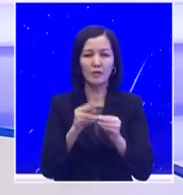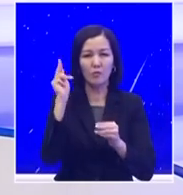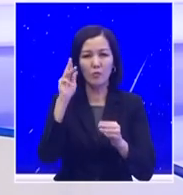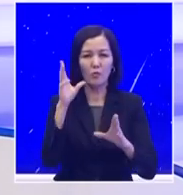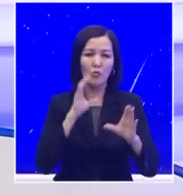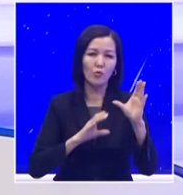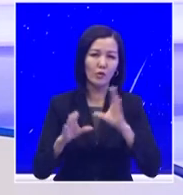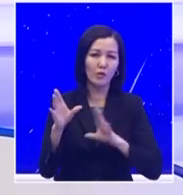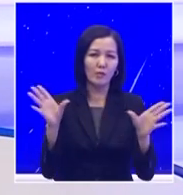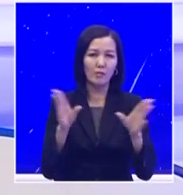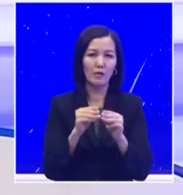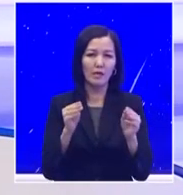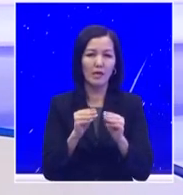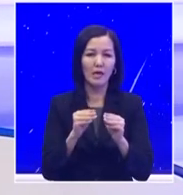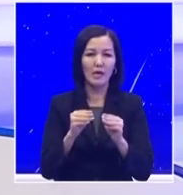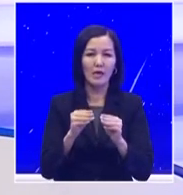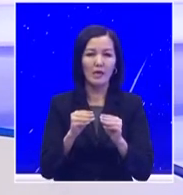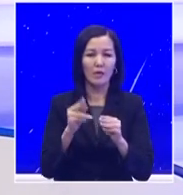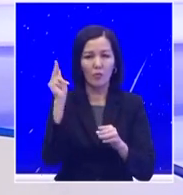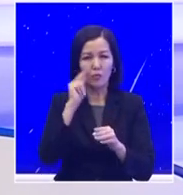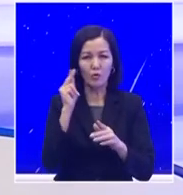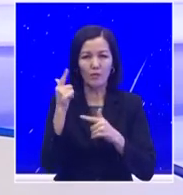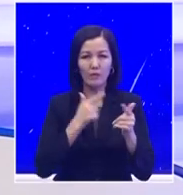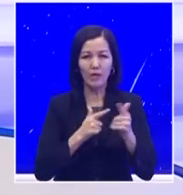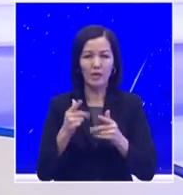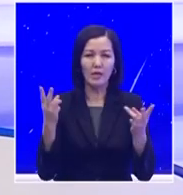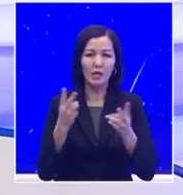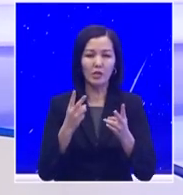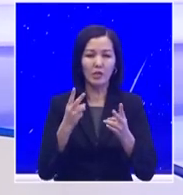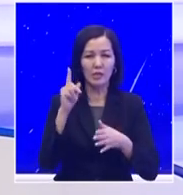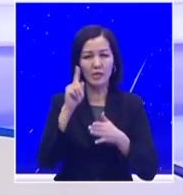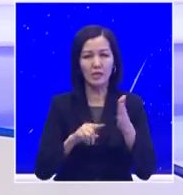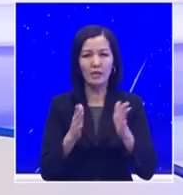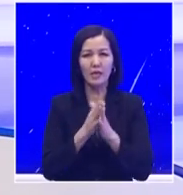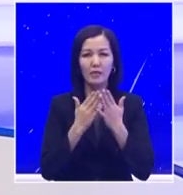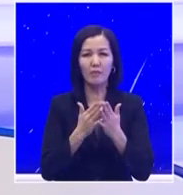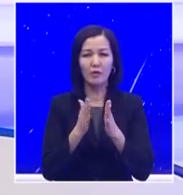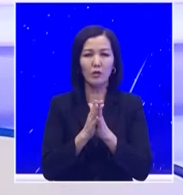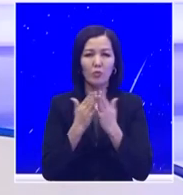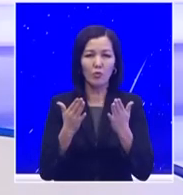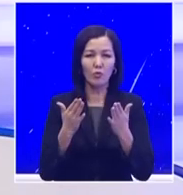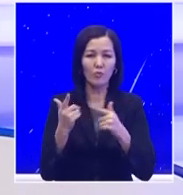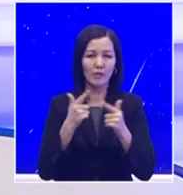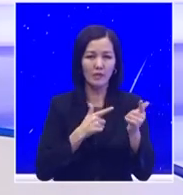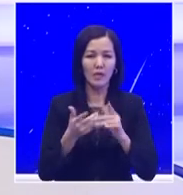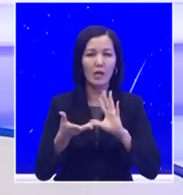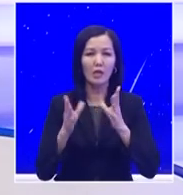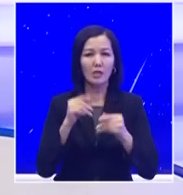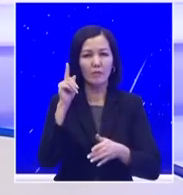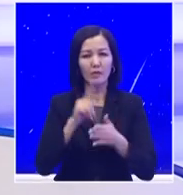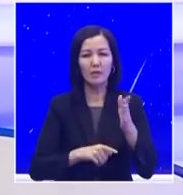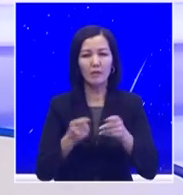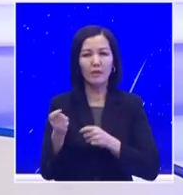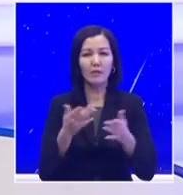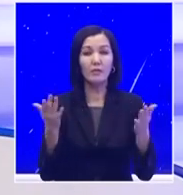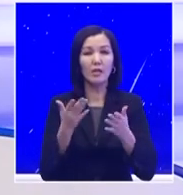орындармен қарым-қатынас орнатып, білікті мамандар даярлады. Қажетті діни әдебиеттер, оқулықтар басылымдар да әзірледі. Жалпы діни